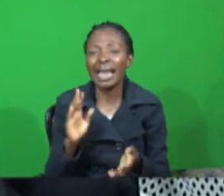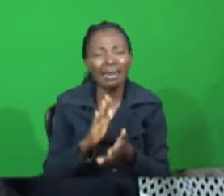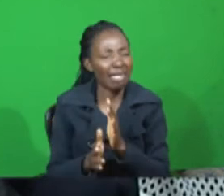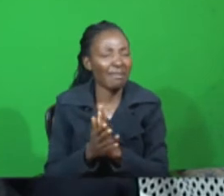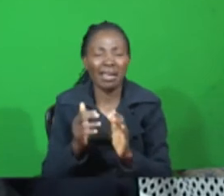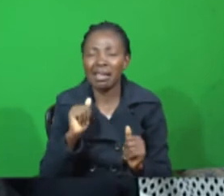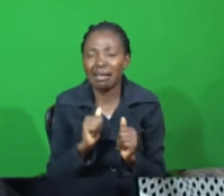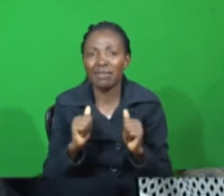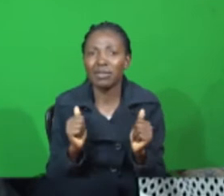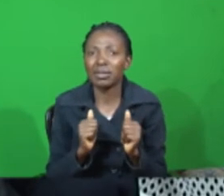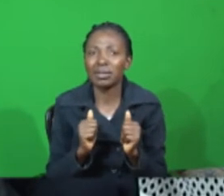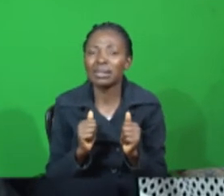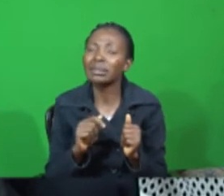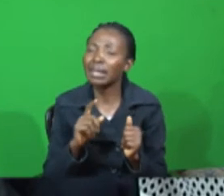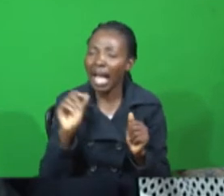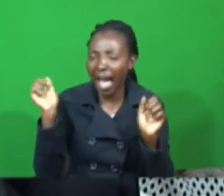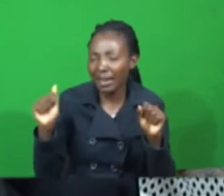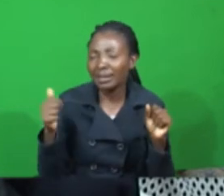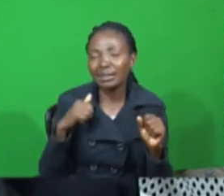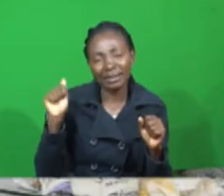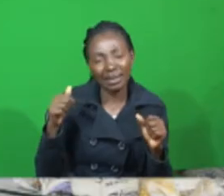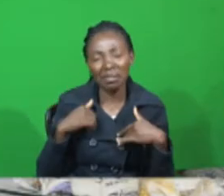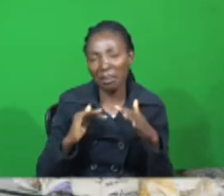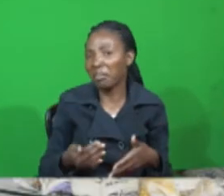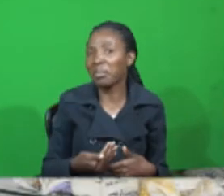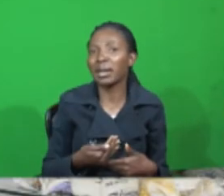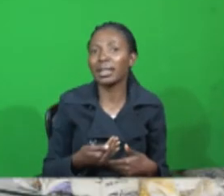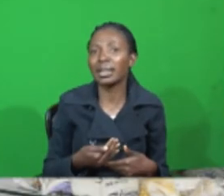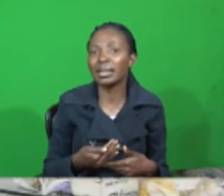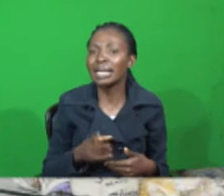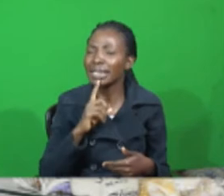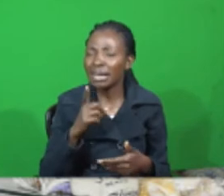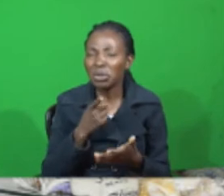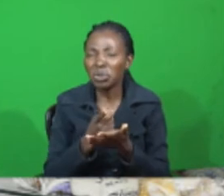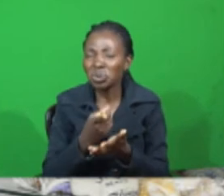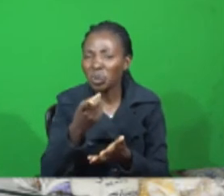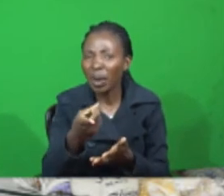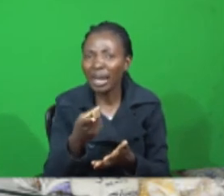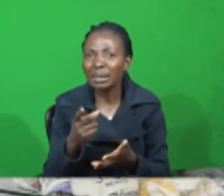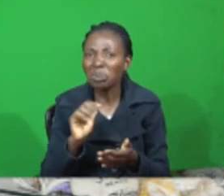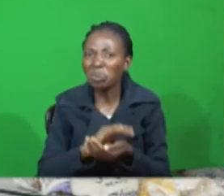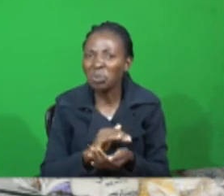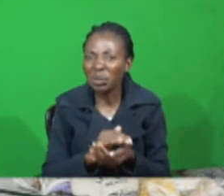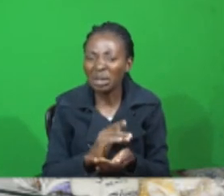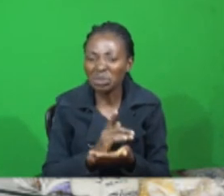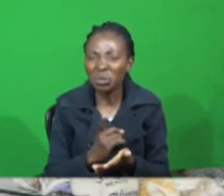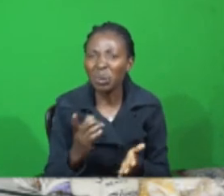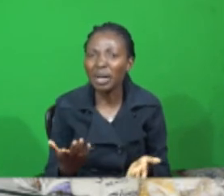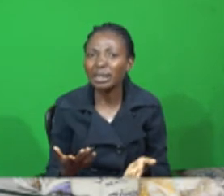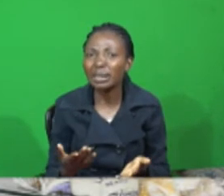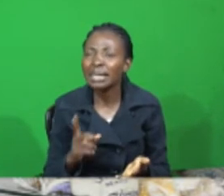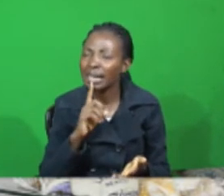anaomboramba. Ati zveshuwa ndine pamiri. Zvikati zvaro kwatoti tumewe. Chicho unoita chuo muroro wevanhu unoita zvikati zveshuwa ndine